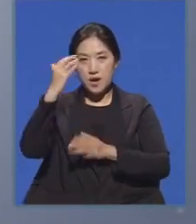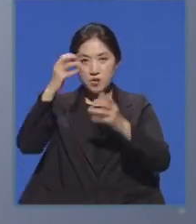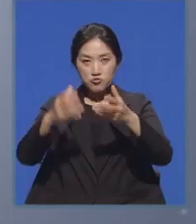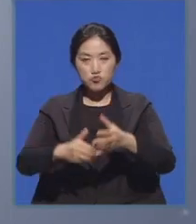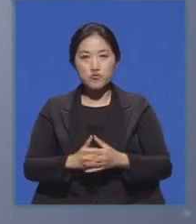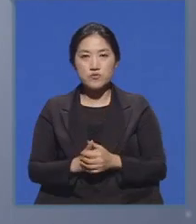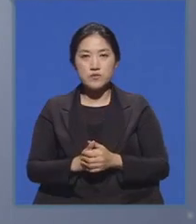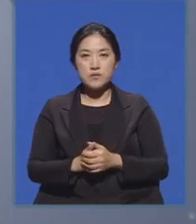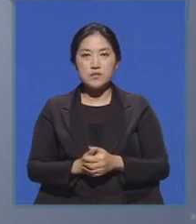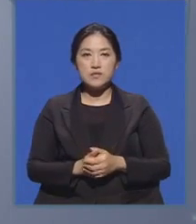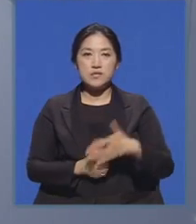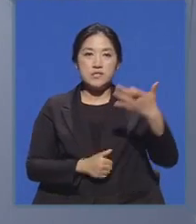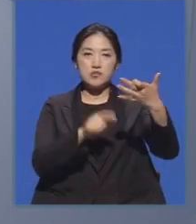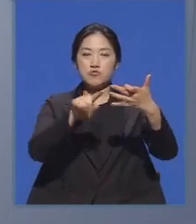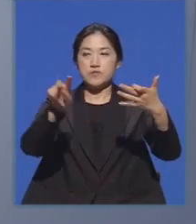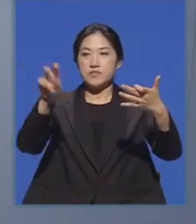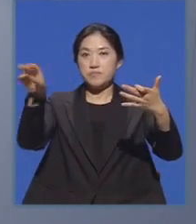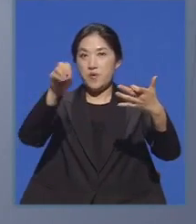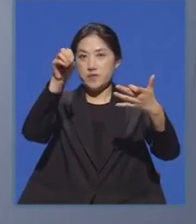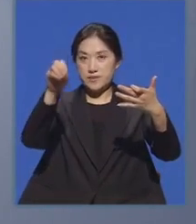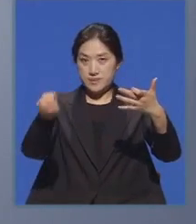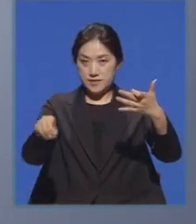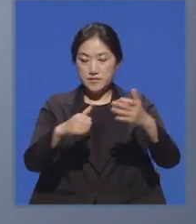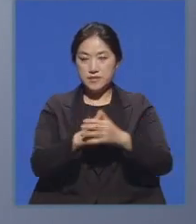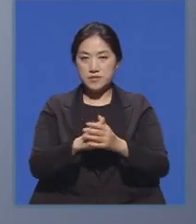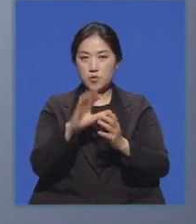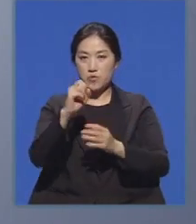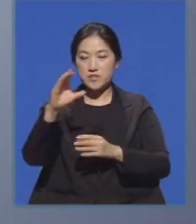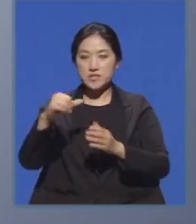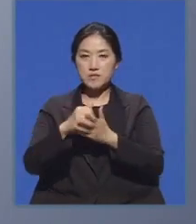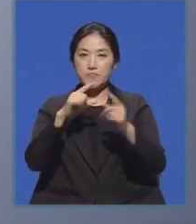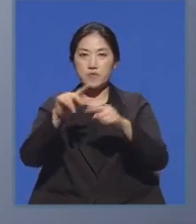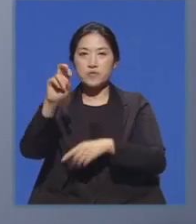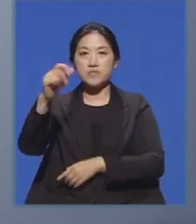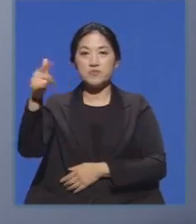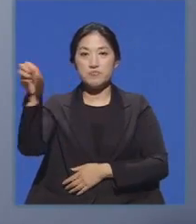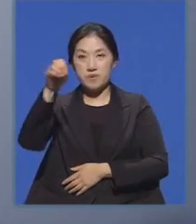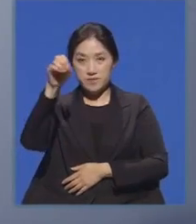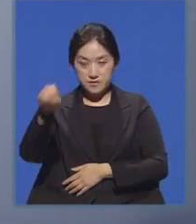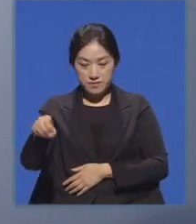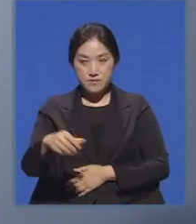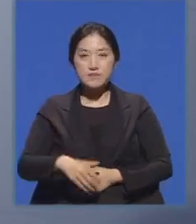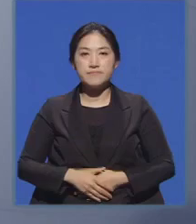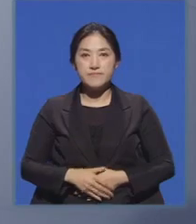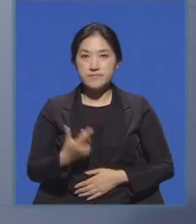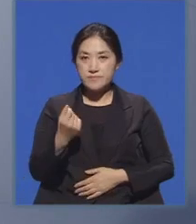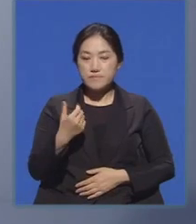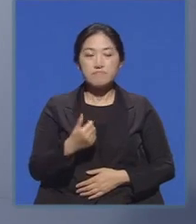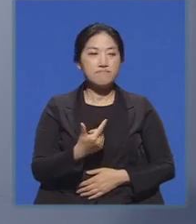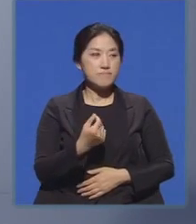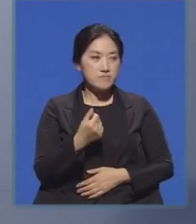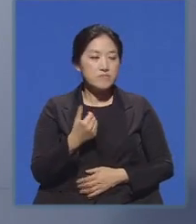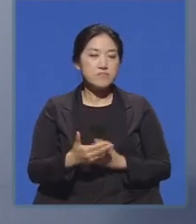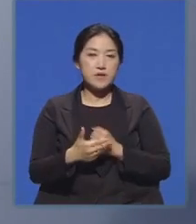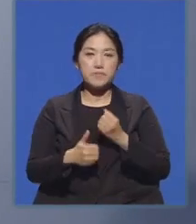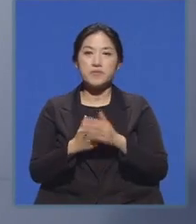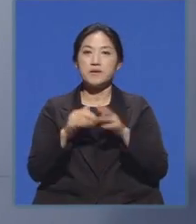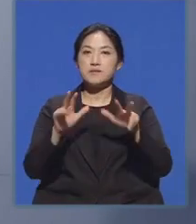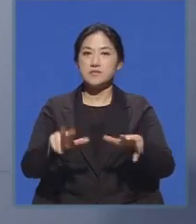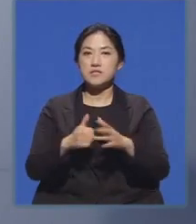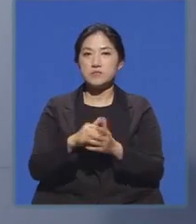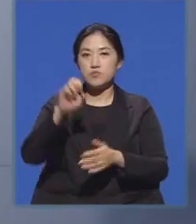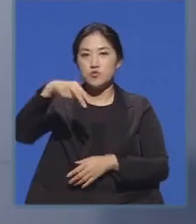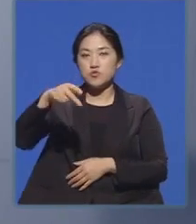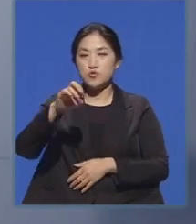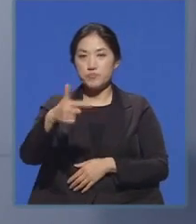우리나라가 19에서 20% 정도, OECD 평균이 26% 정도 아닙니까? 그렇습니다. 그렇게 되면 지금